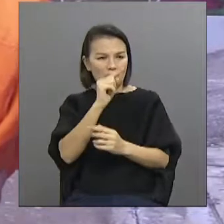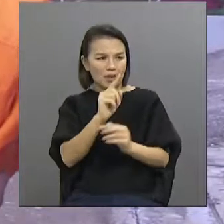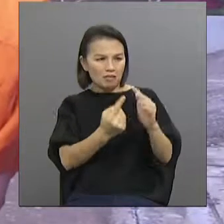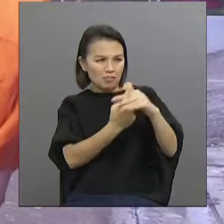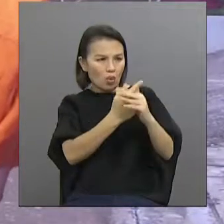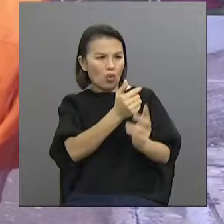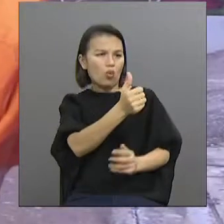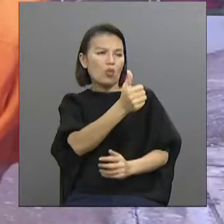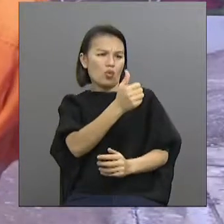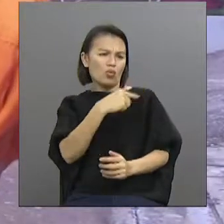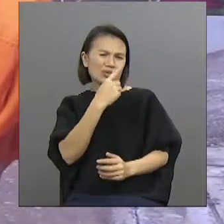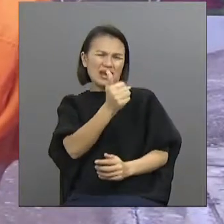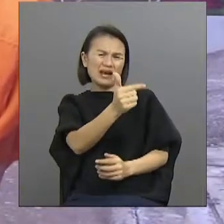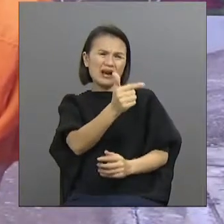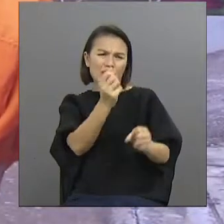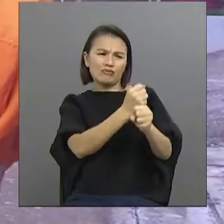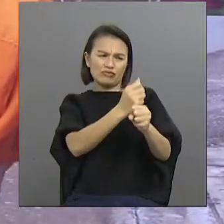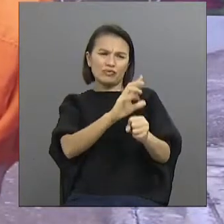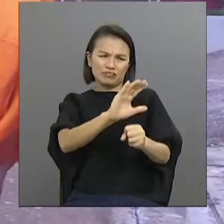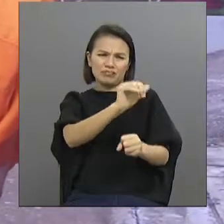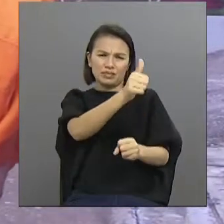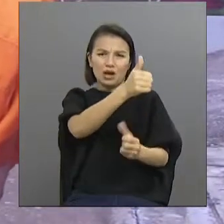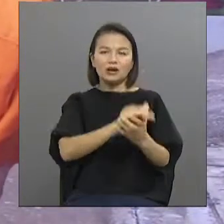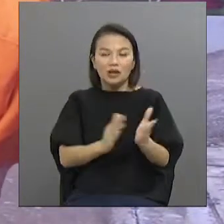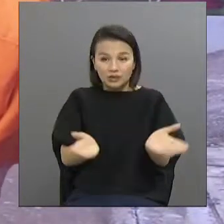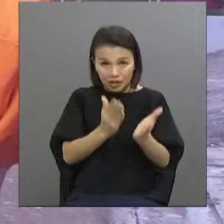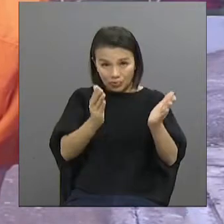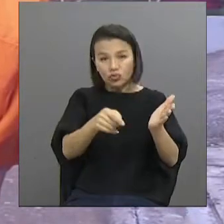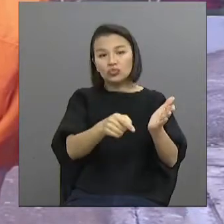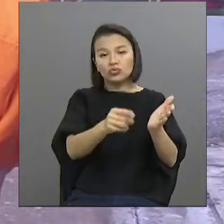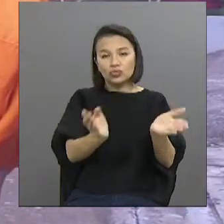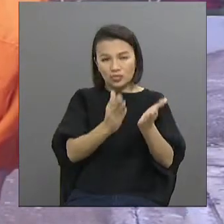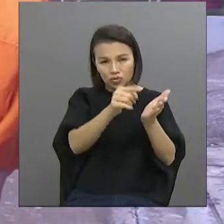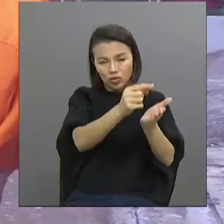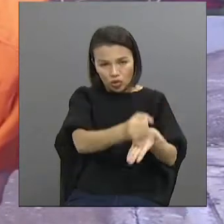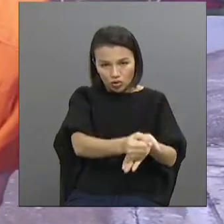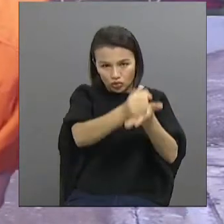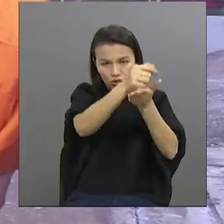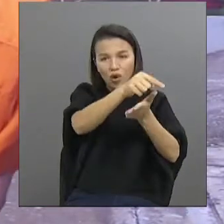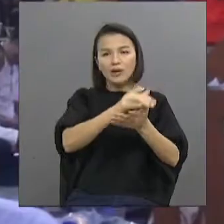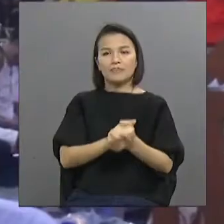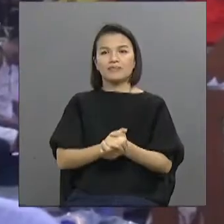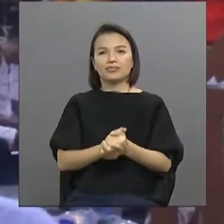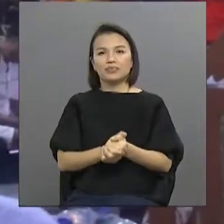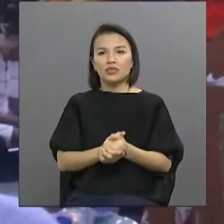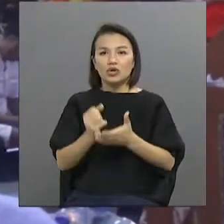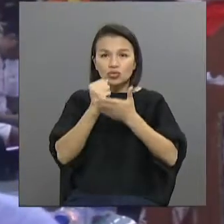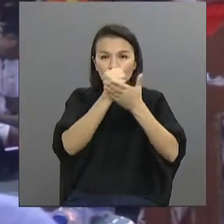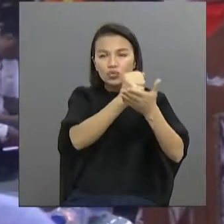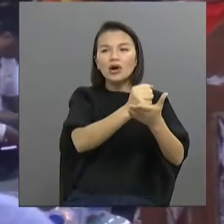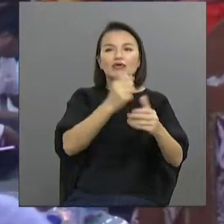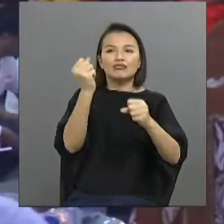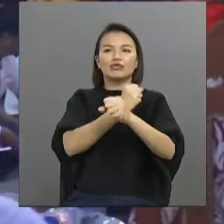จะเป็นนักเทศเนี่ยเราก็ได้สนับสนุนส่งเสริมให้ท่านได้แสดงบนเวทีบ้